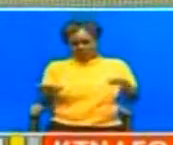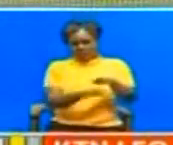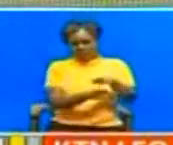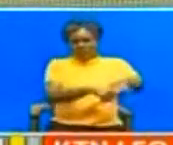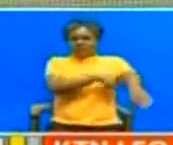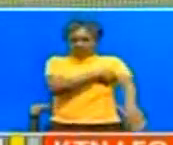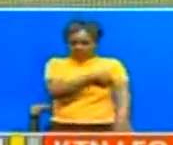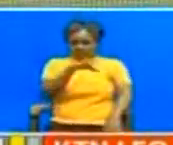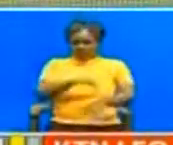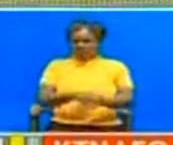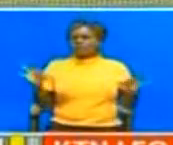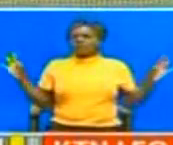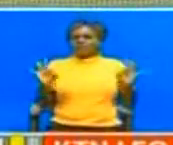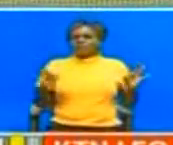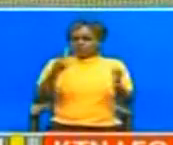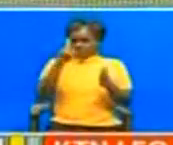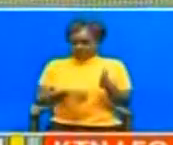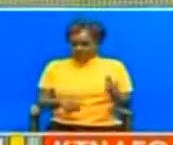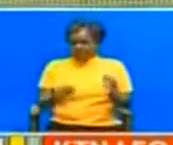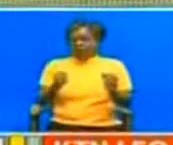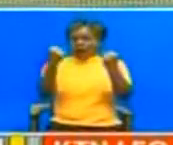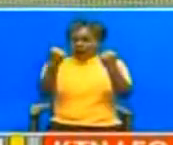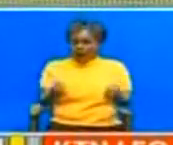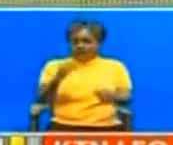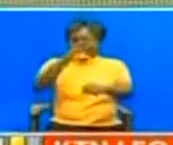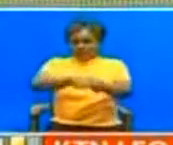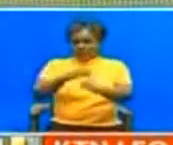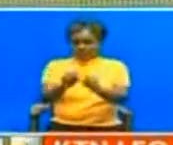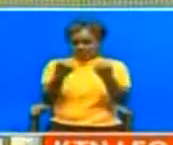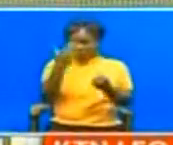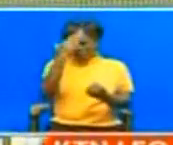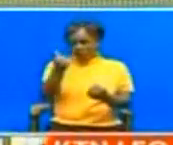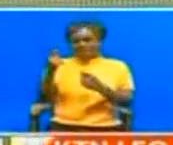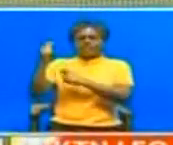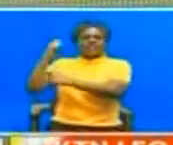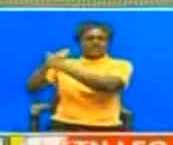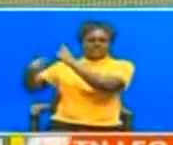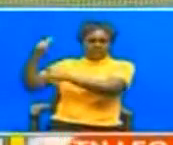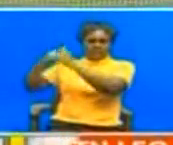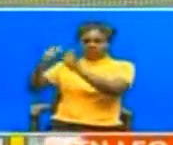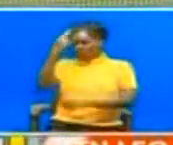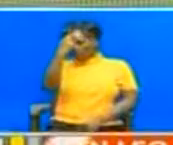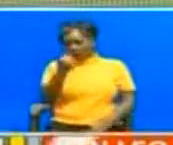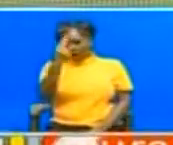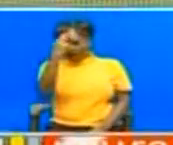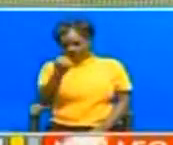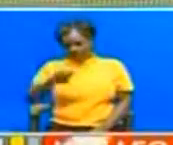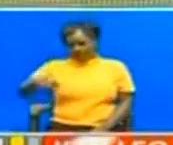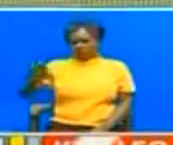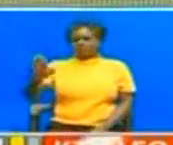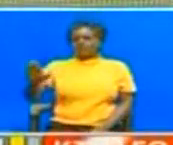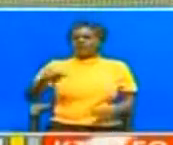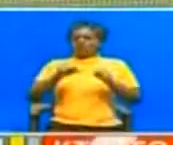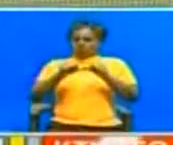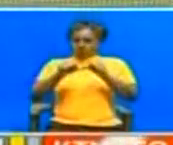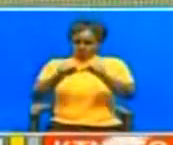lakini cha kusajabisha, alipata wakati mgumu kuwaokoa watoto hao kwa sababu ya mila na tamaduni ambayo jamii wa Masai kutoka kaunti hiyo